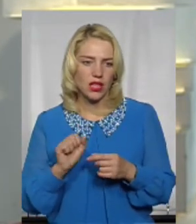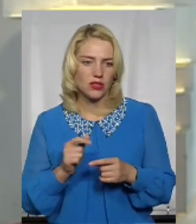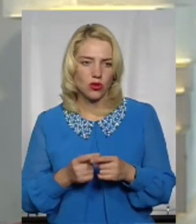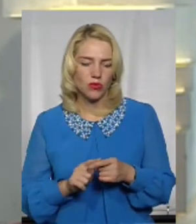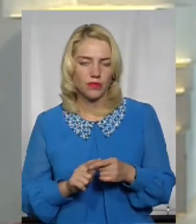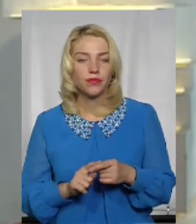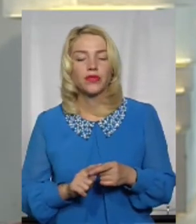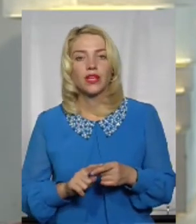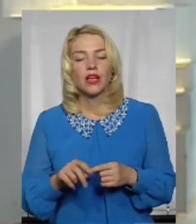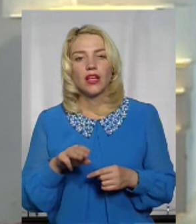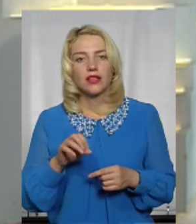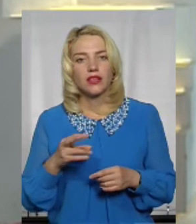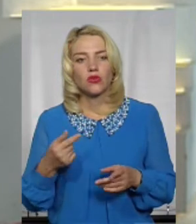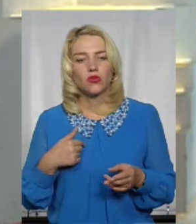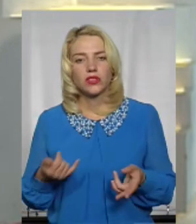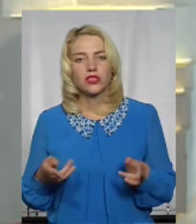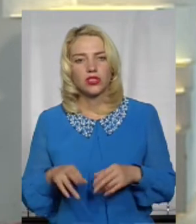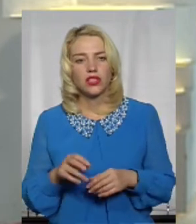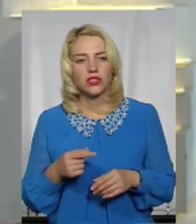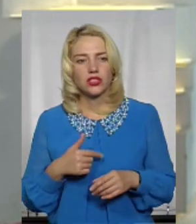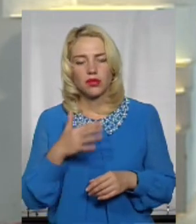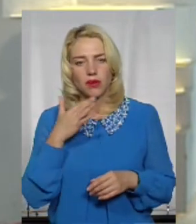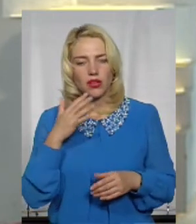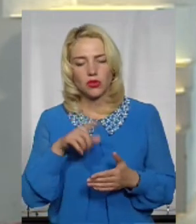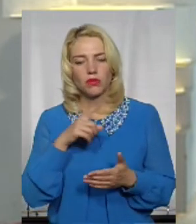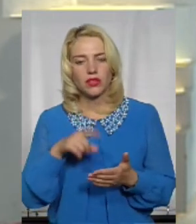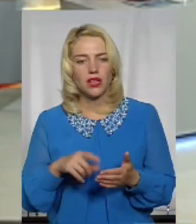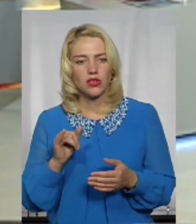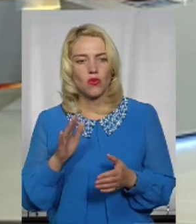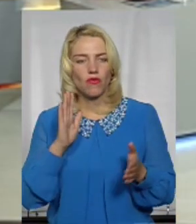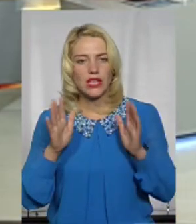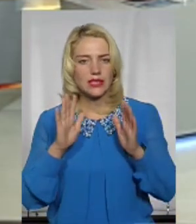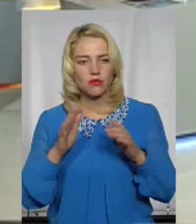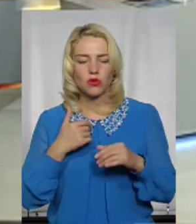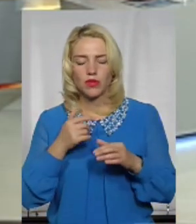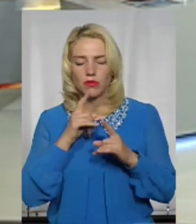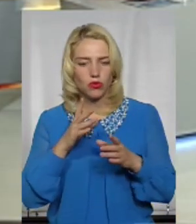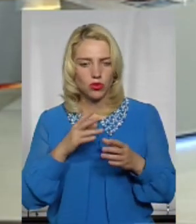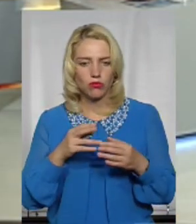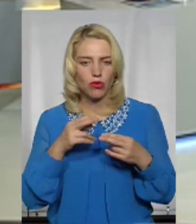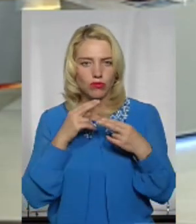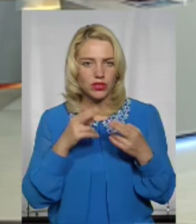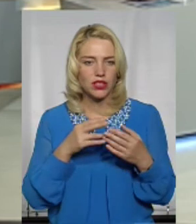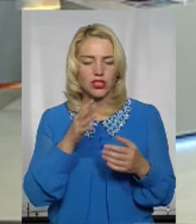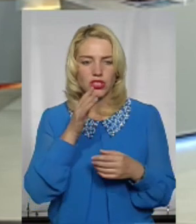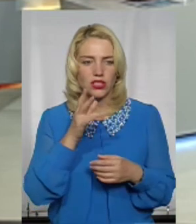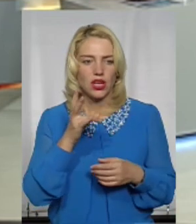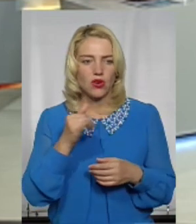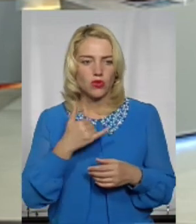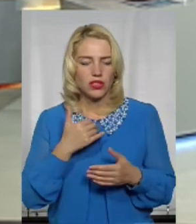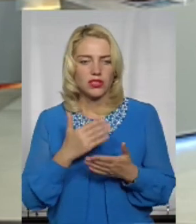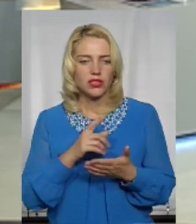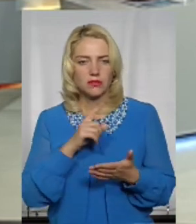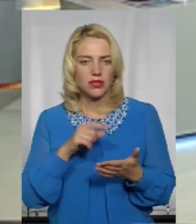мету. Пані Тетяно, у нас лишається ще досить багато запитань у мережі Facebook. Ми вже не будемо зараз приділяти їм час. Є,